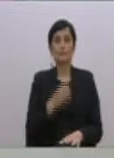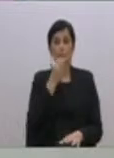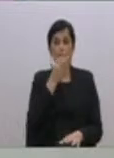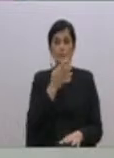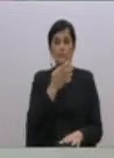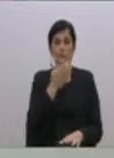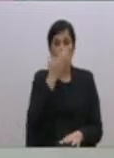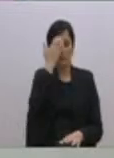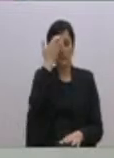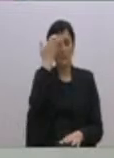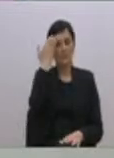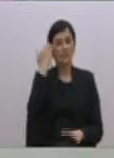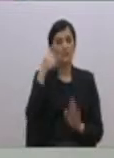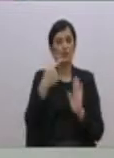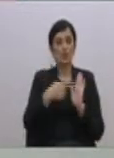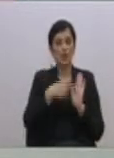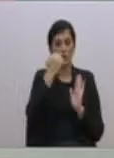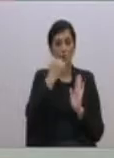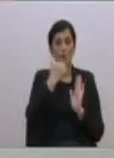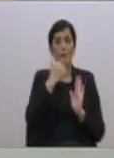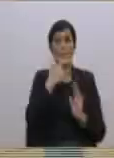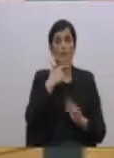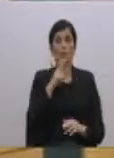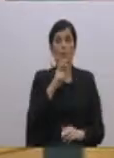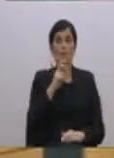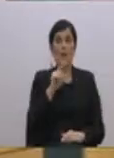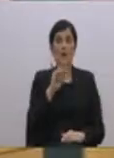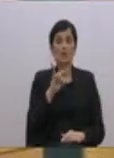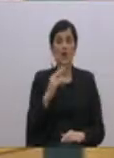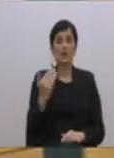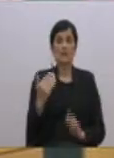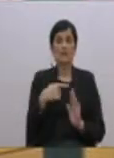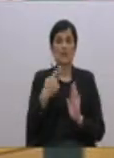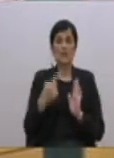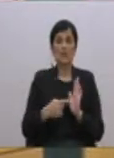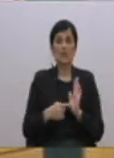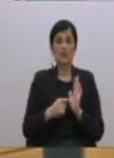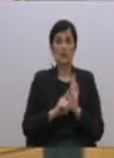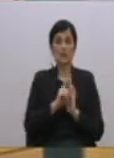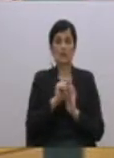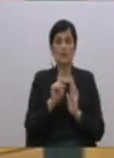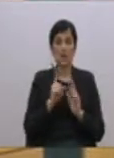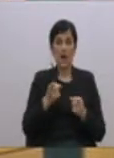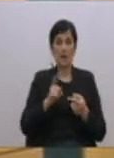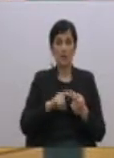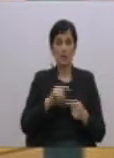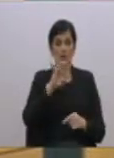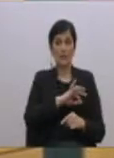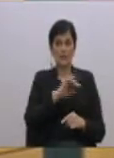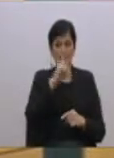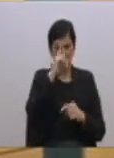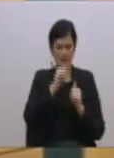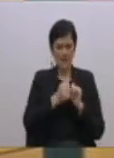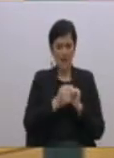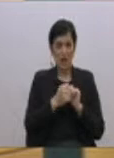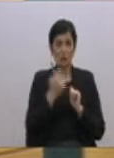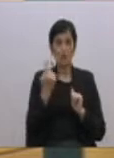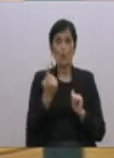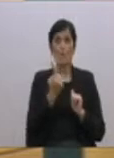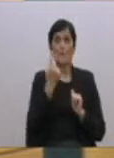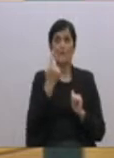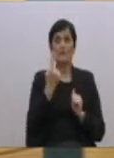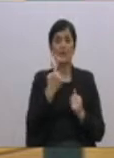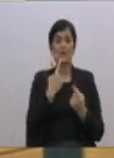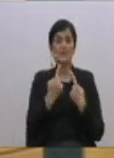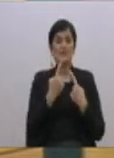დიდი მადლობა შეკითხვებისთვის. ბატონი ბეჟანის კითხვით დავიწყებ. რაც შეეხება შეღავათებს, ანუ პირველად ვერსიაში საუბარი